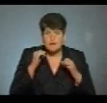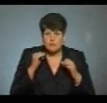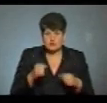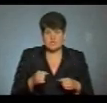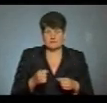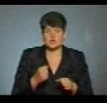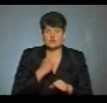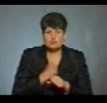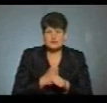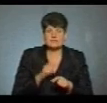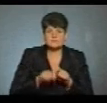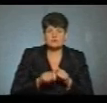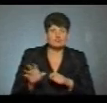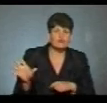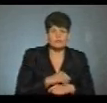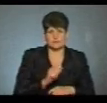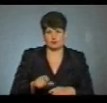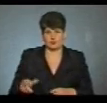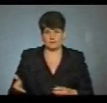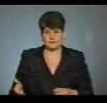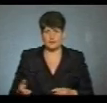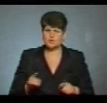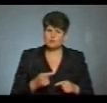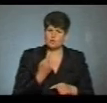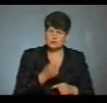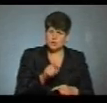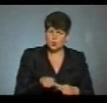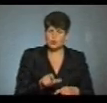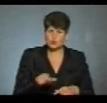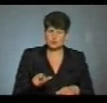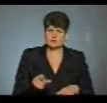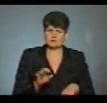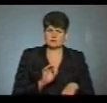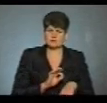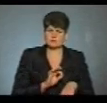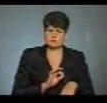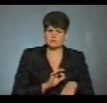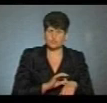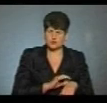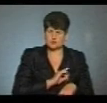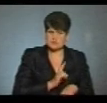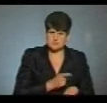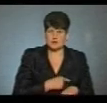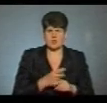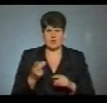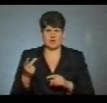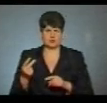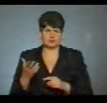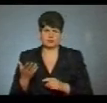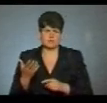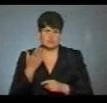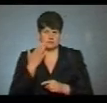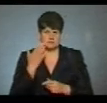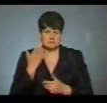широкомасштабні серологічні обстеження людей. Чому одні люди переносять це захворювання без симптом, а для інших може все